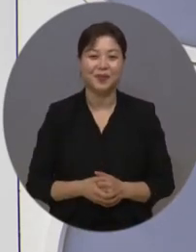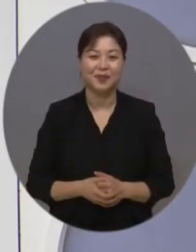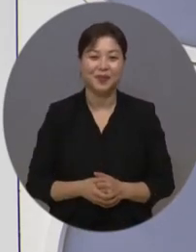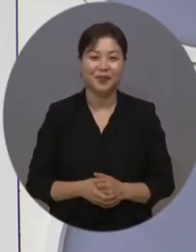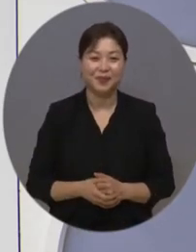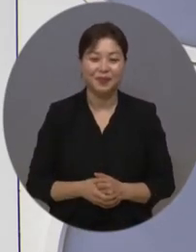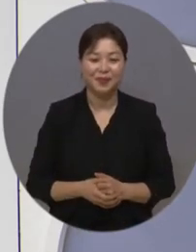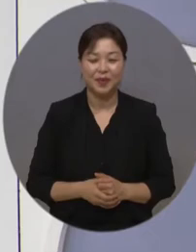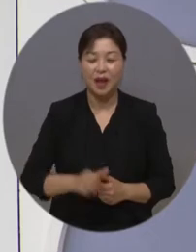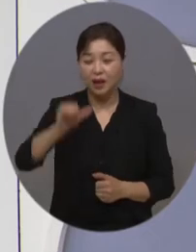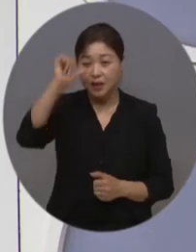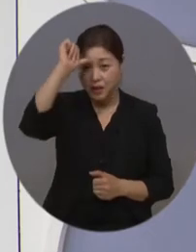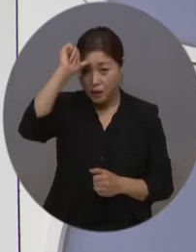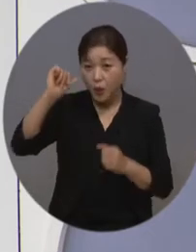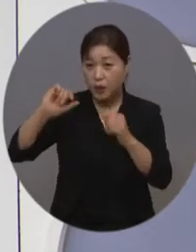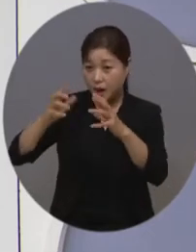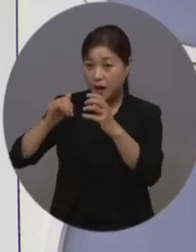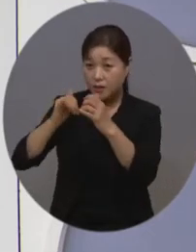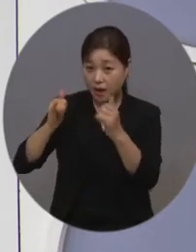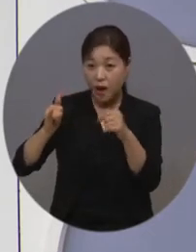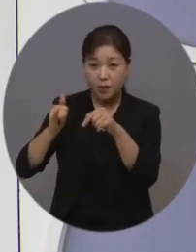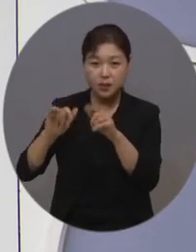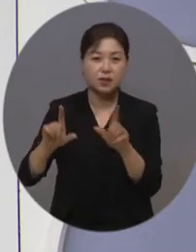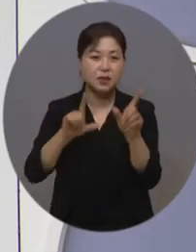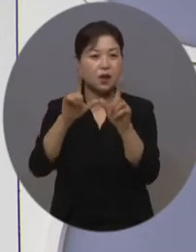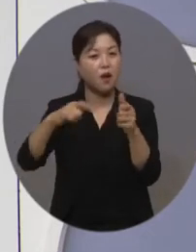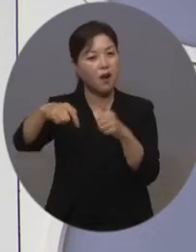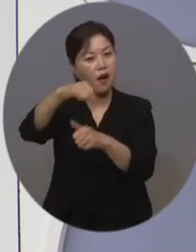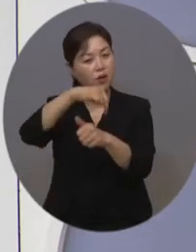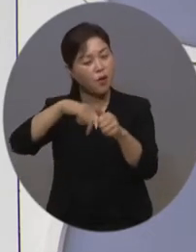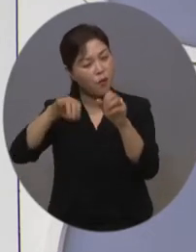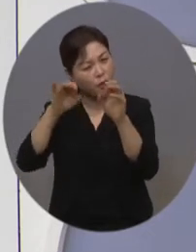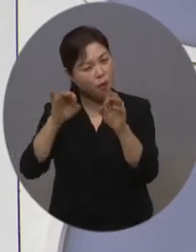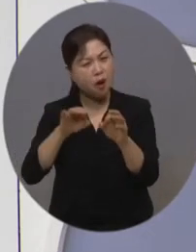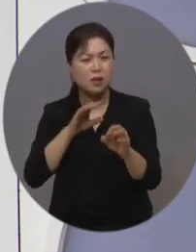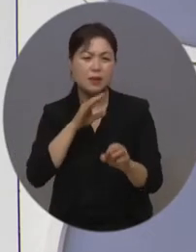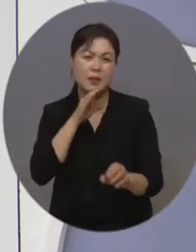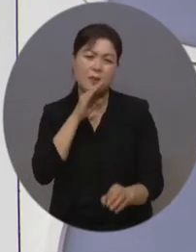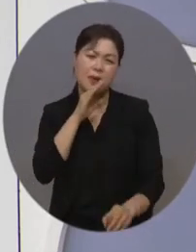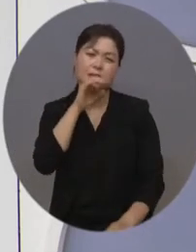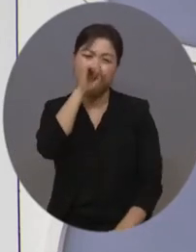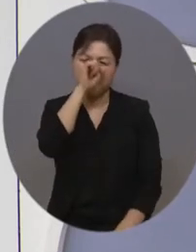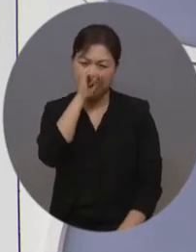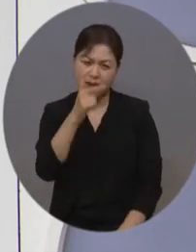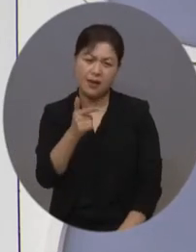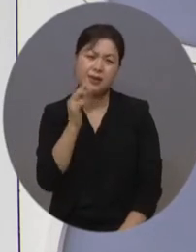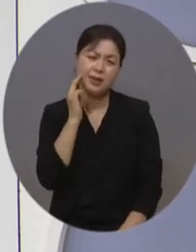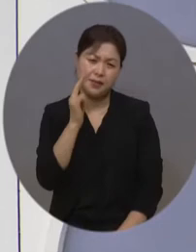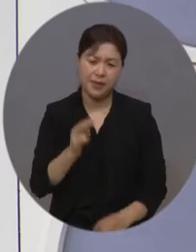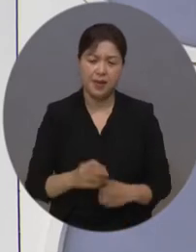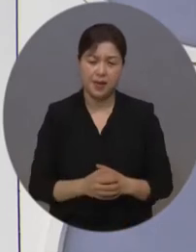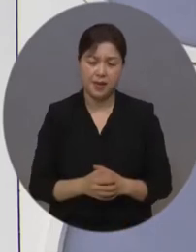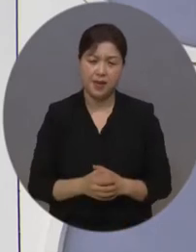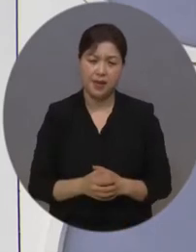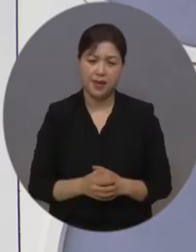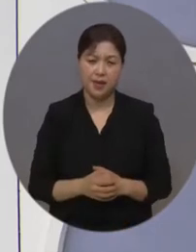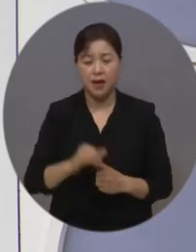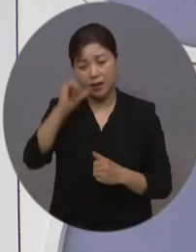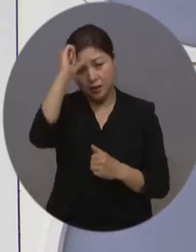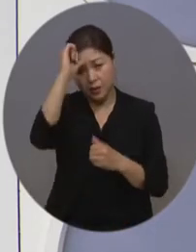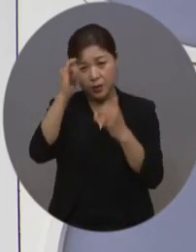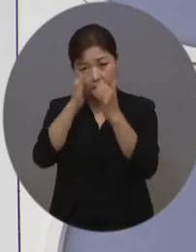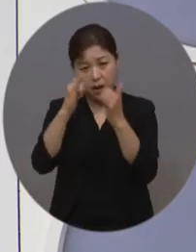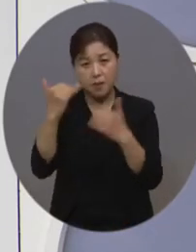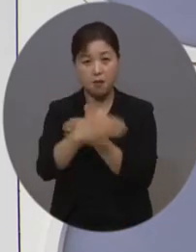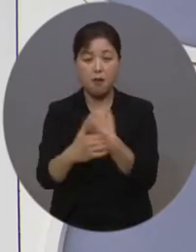이 인도 사람들은 생활 환경이 굉장히 참 그 열악합니다. 그래도 그분들이 그나마도 건강을 유지하는